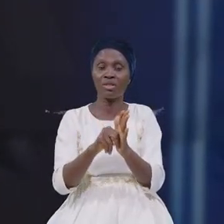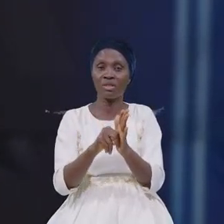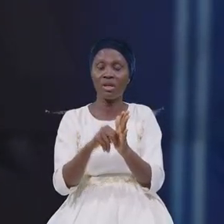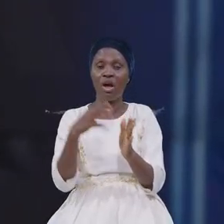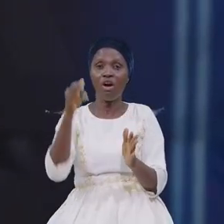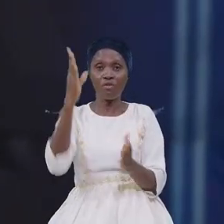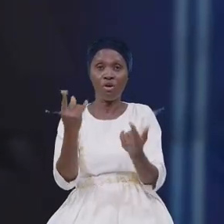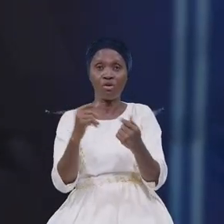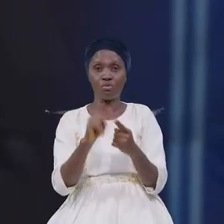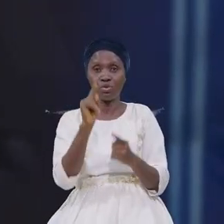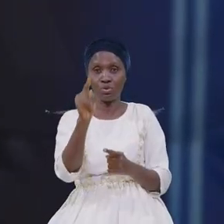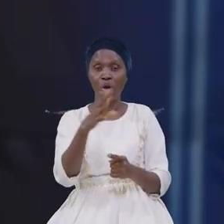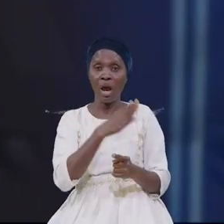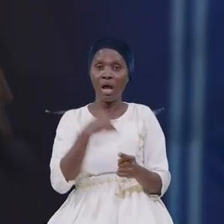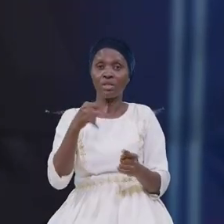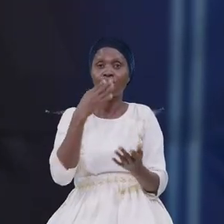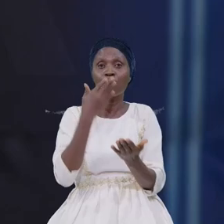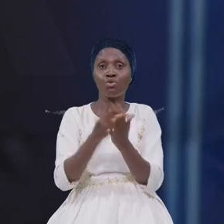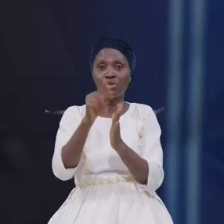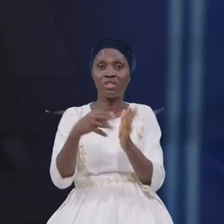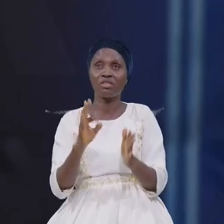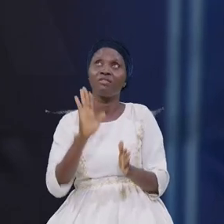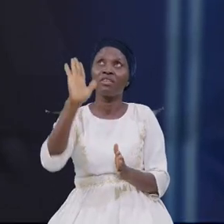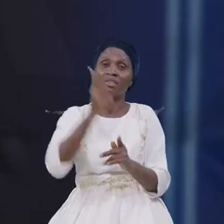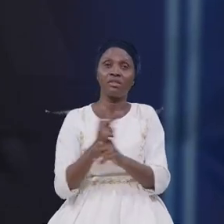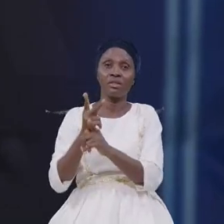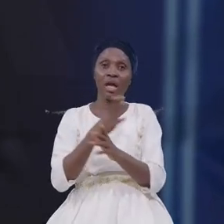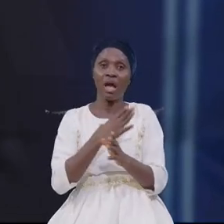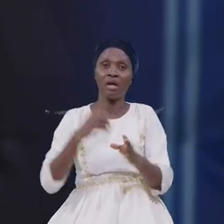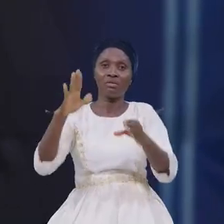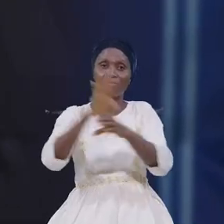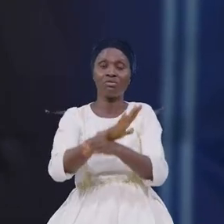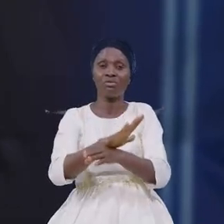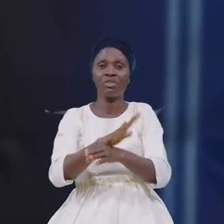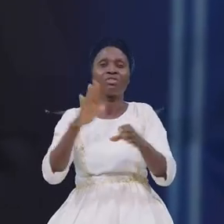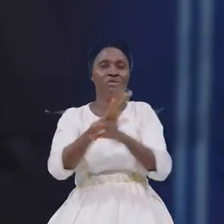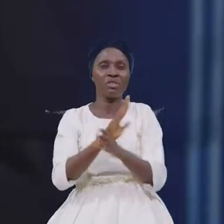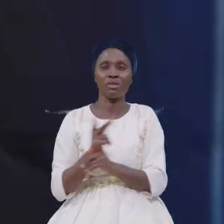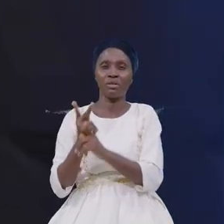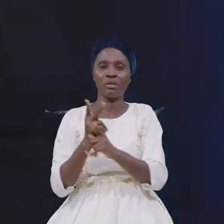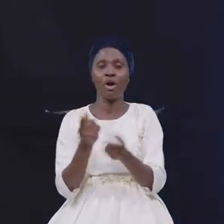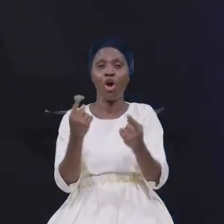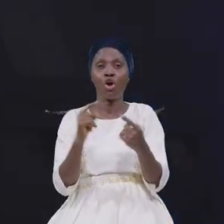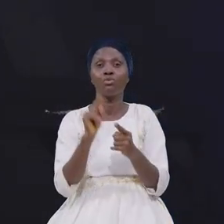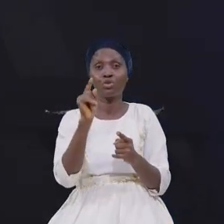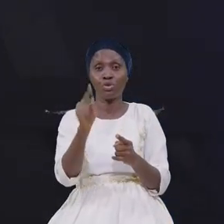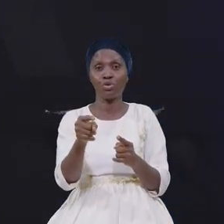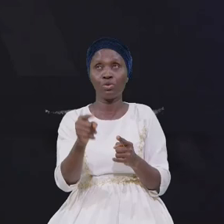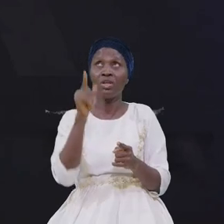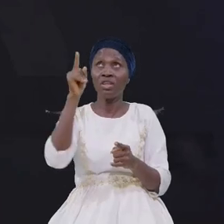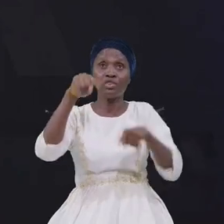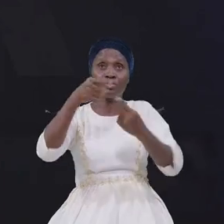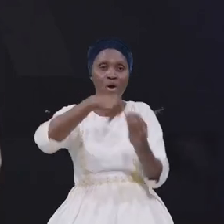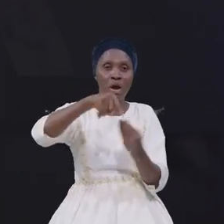la provision vient à vous. Par la bonté, les soins les suffisants viennent à vous.